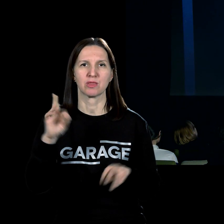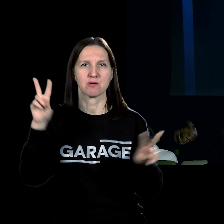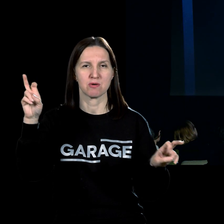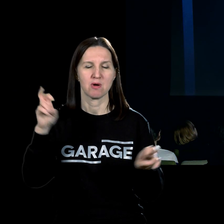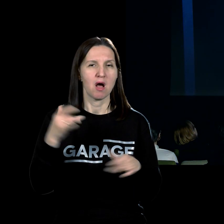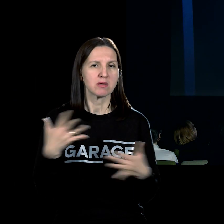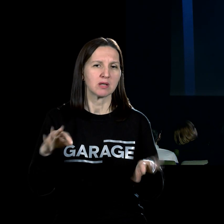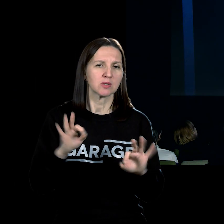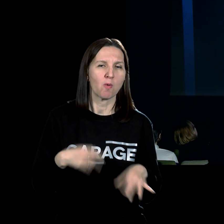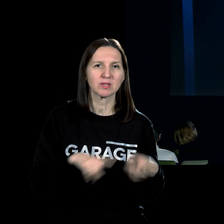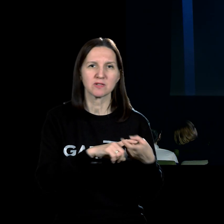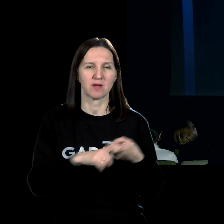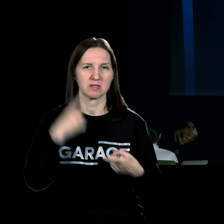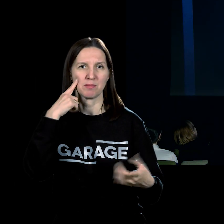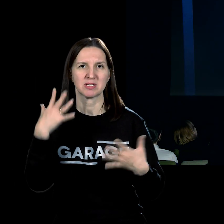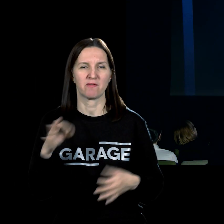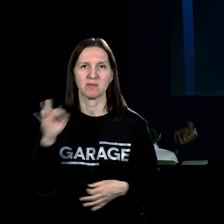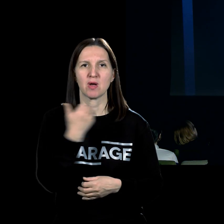так или иначе связаны с представлением